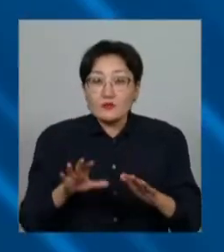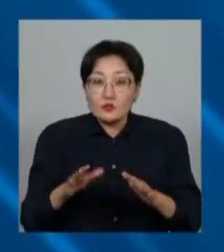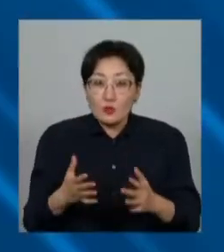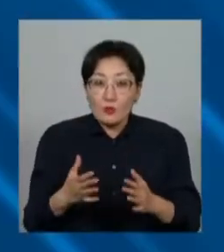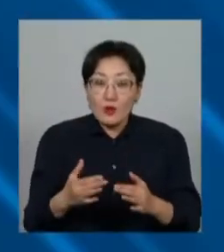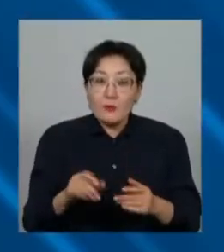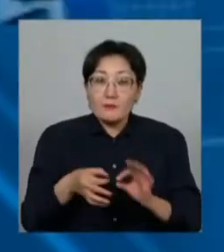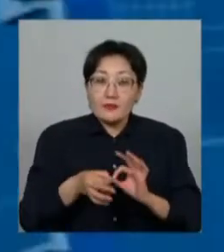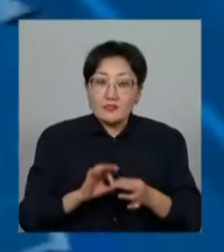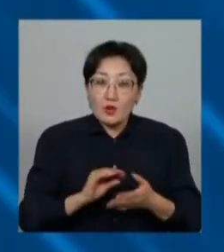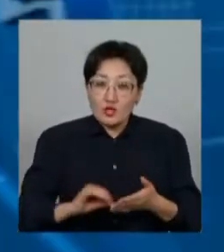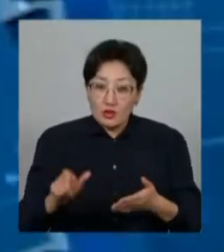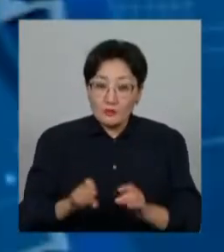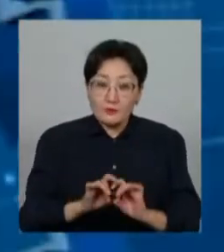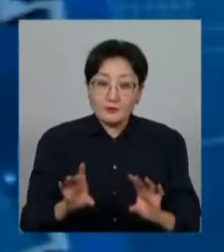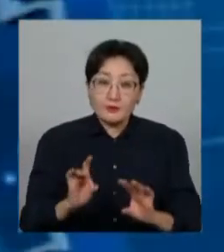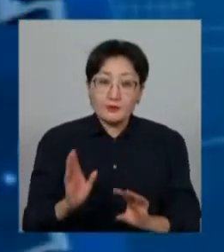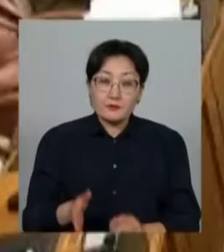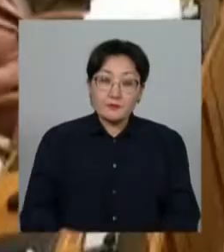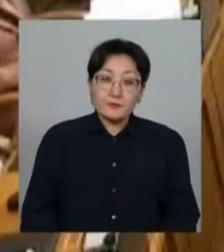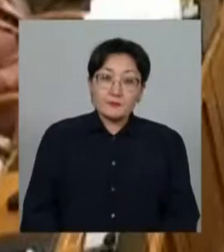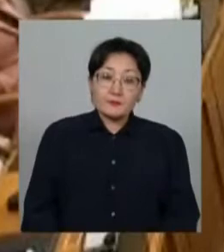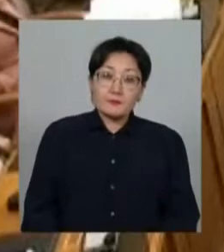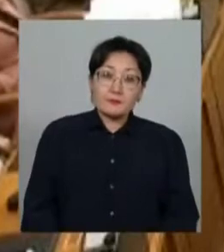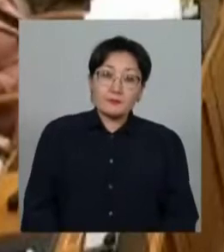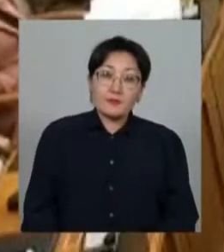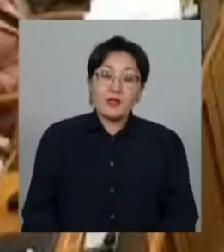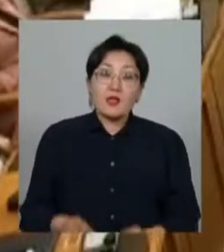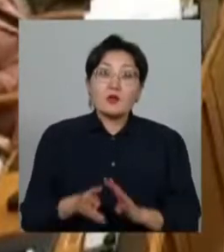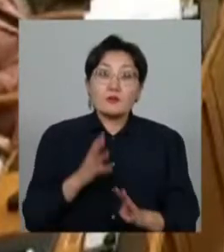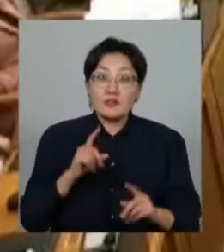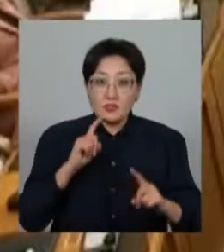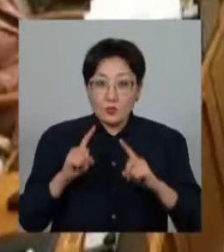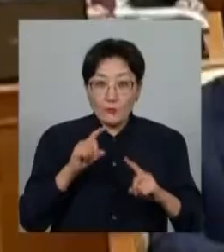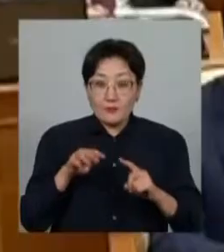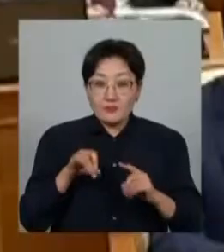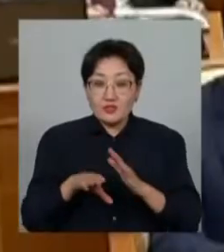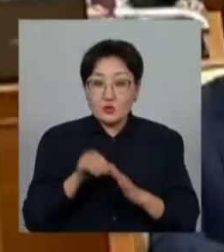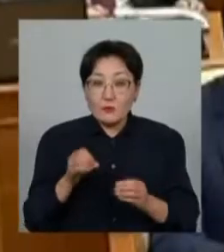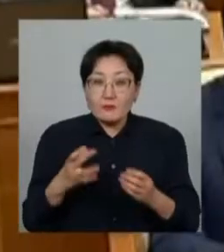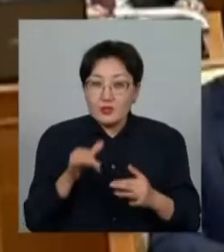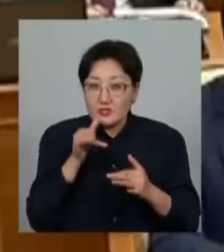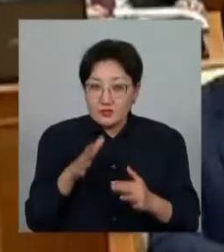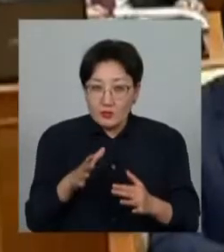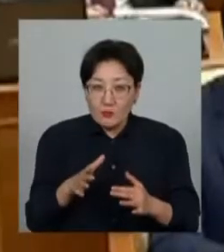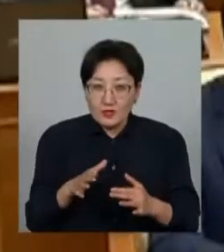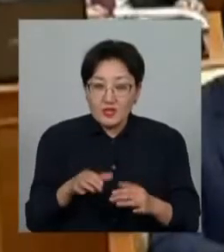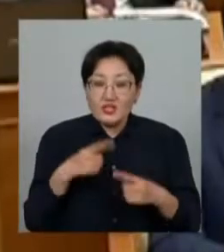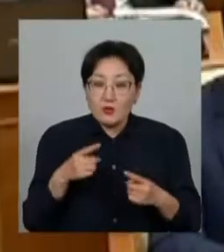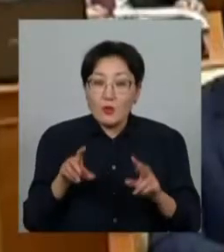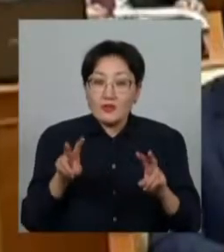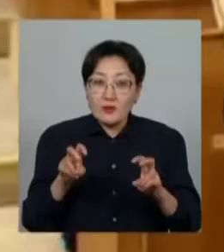С подробностями Мира Альжанова. На очередном заседании мажилиса депутаты просто не могли обойти стороной